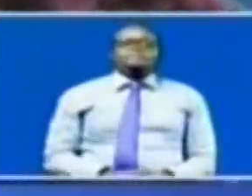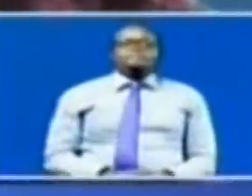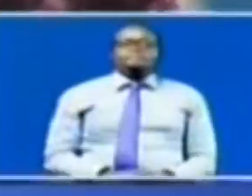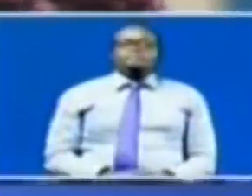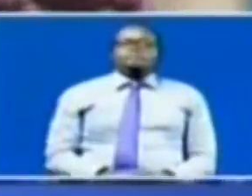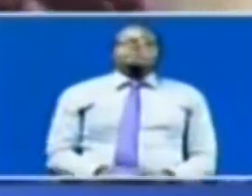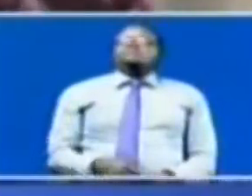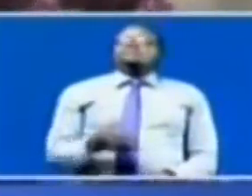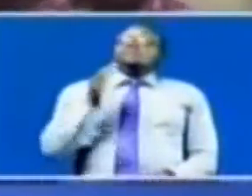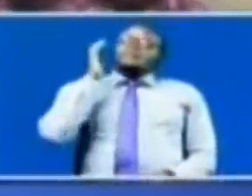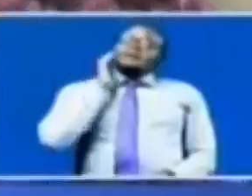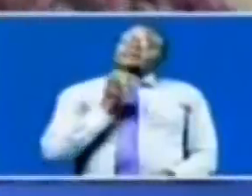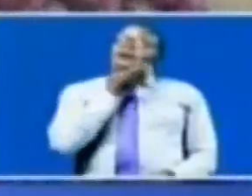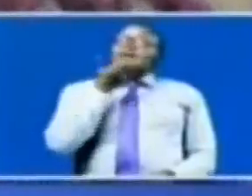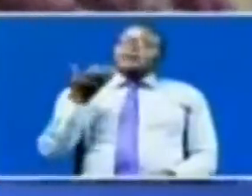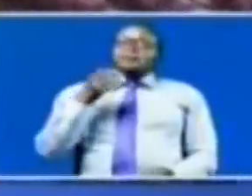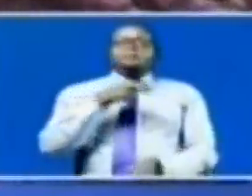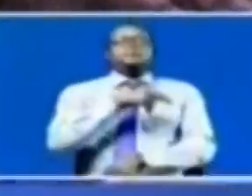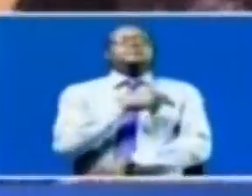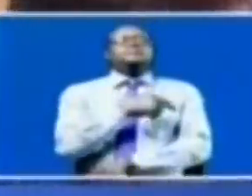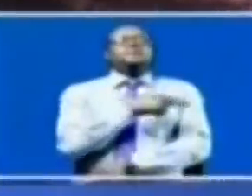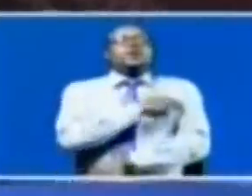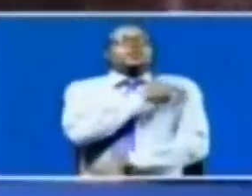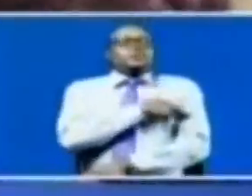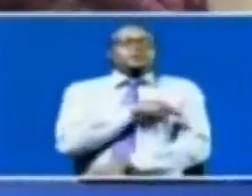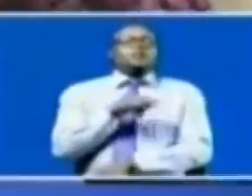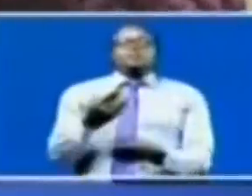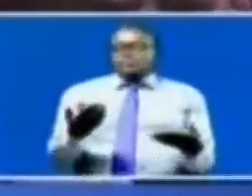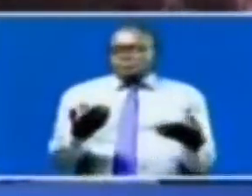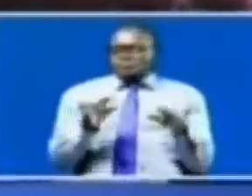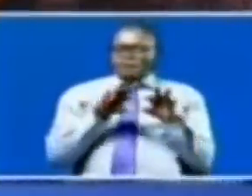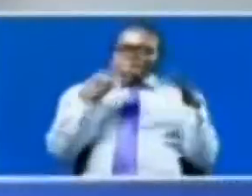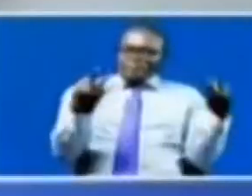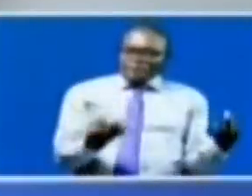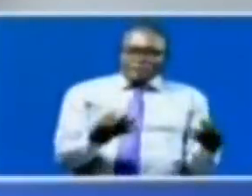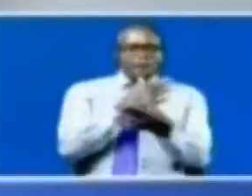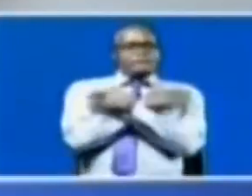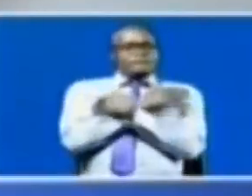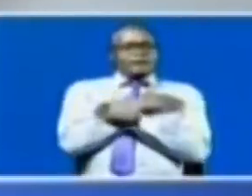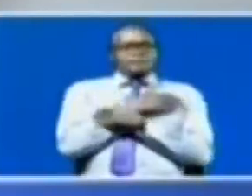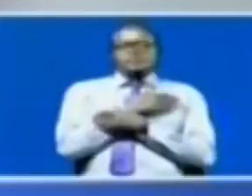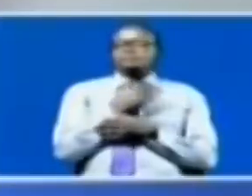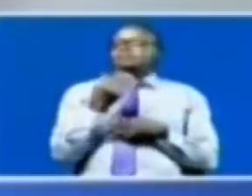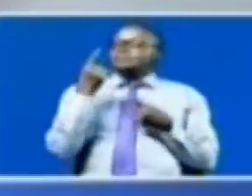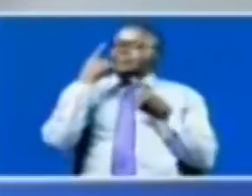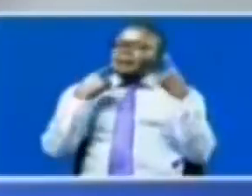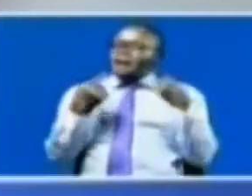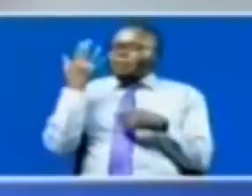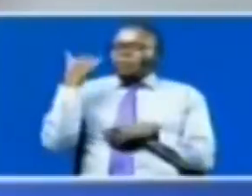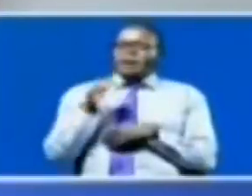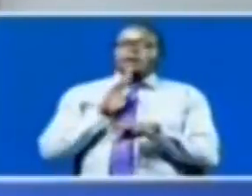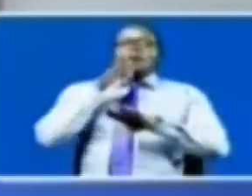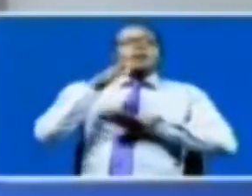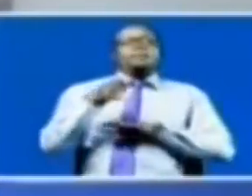Katika hospitali ya kitaifa ya Kenyatta, hofu na mshangao umegubika jamaa na marafiki wa Kevin Murangiri, mvulana mwenye umri wa